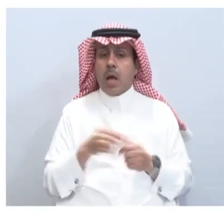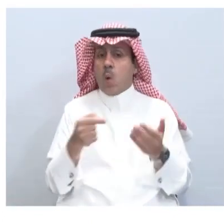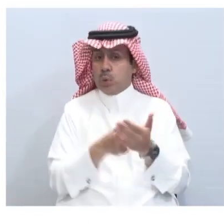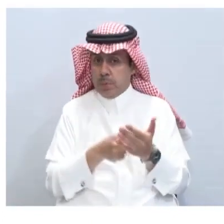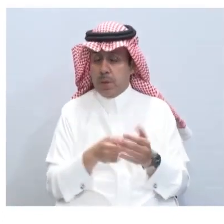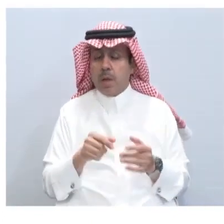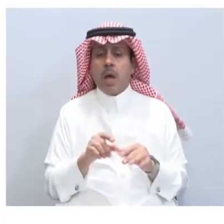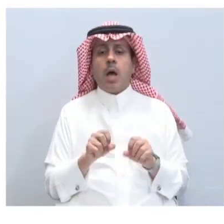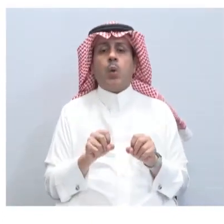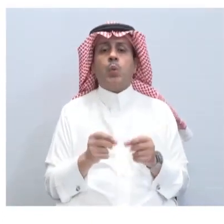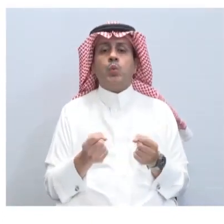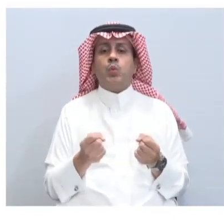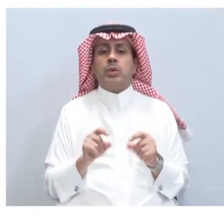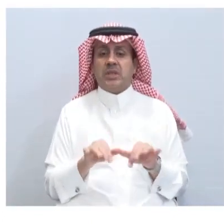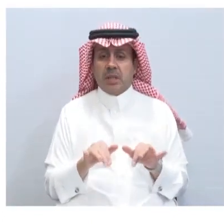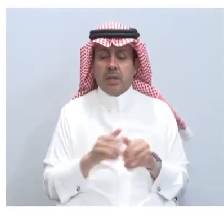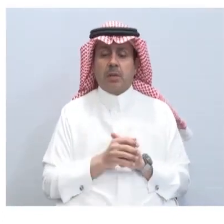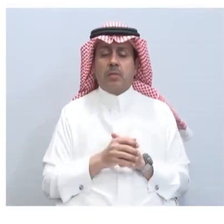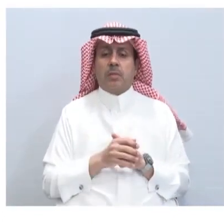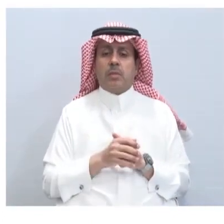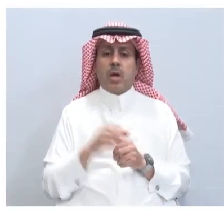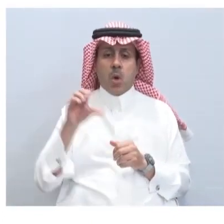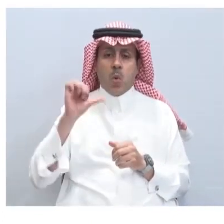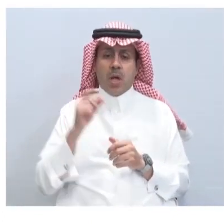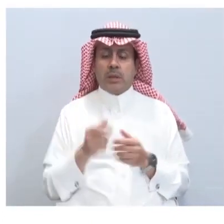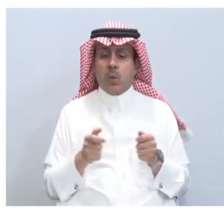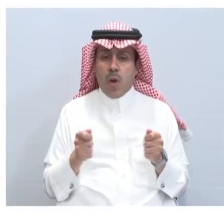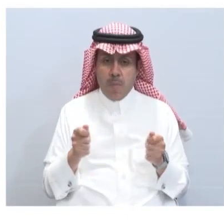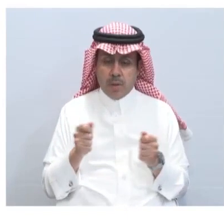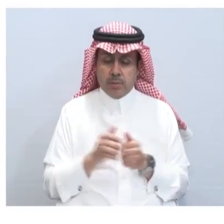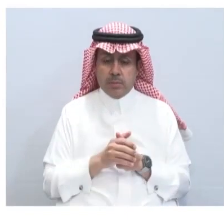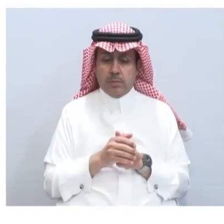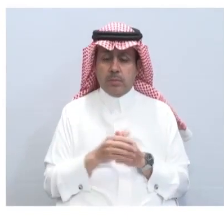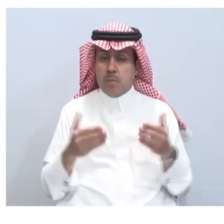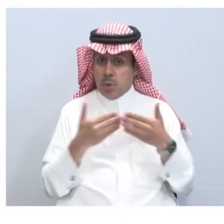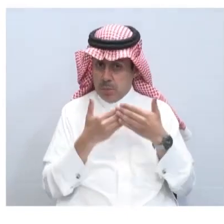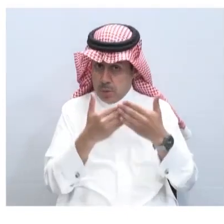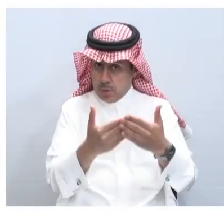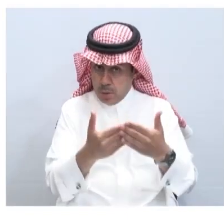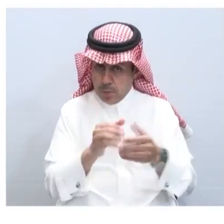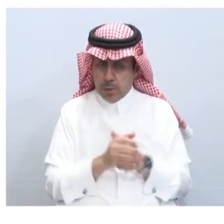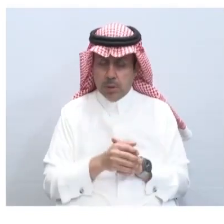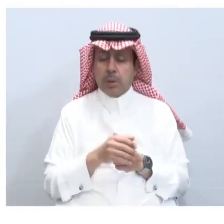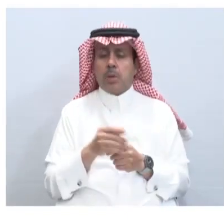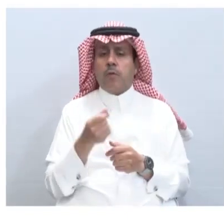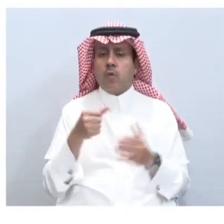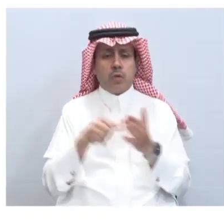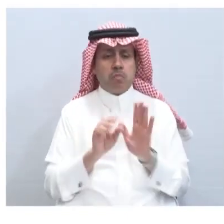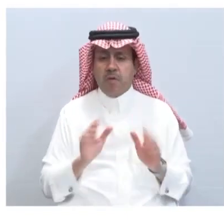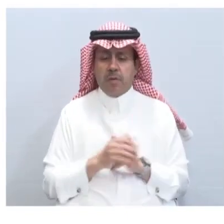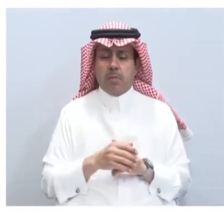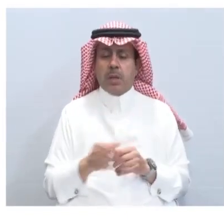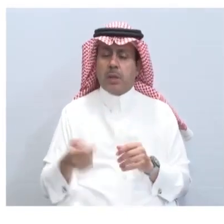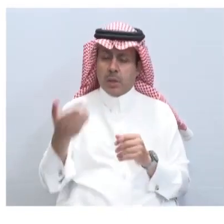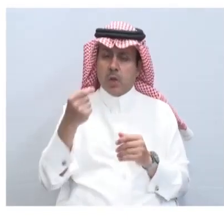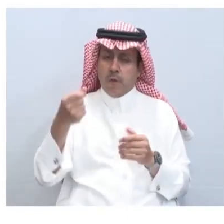او التقنيه او الفنيه او الهوايات والاخبار وغيرها ومنها ما يقدم الخدمات مجانا بينما بعضها